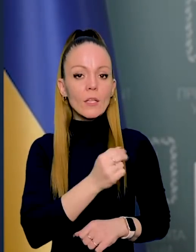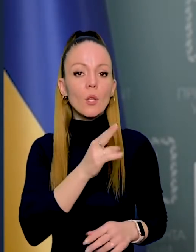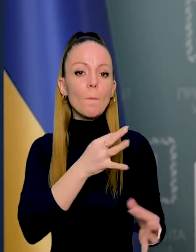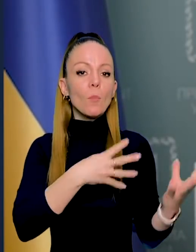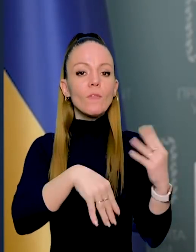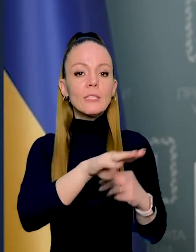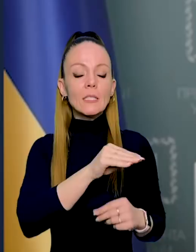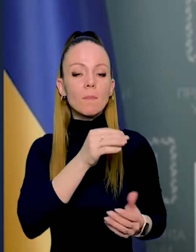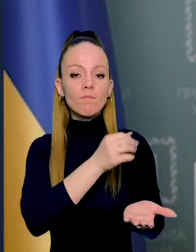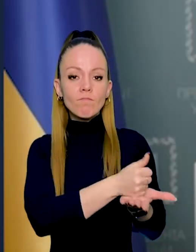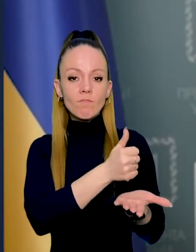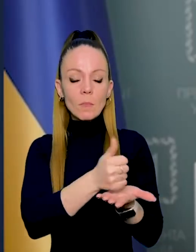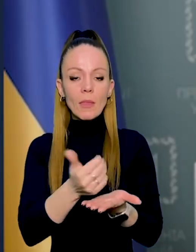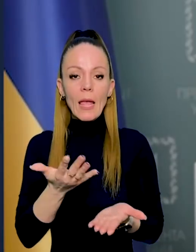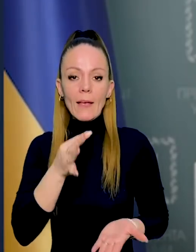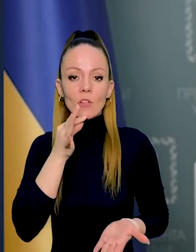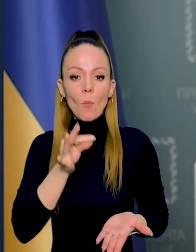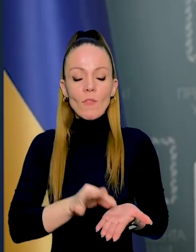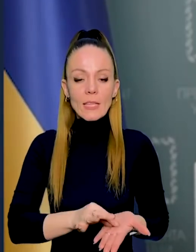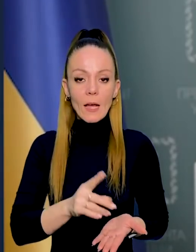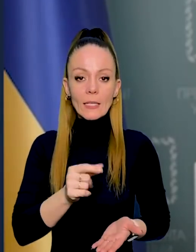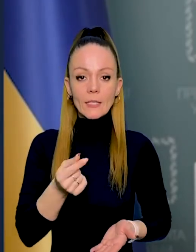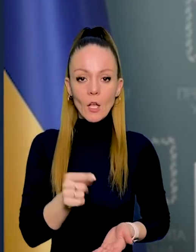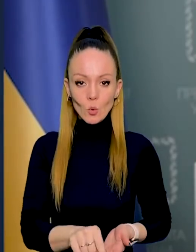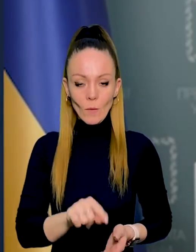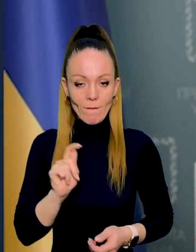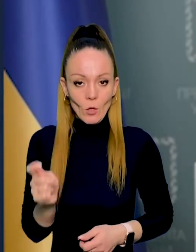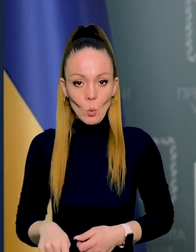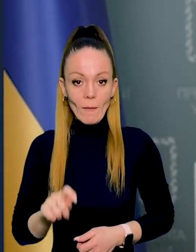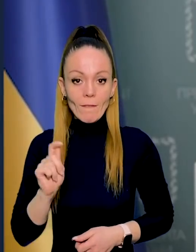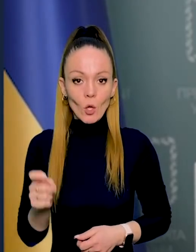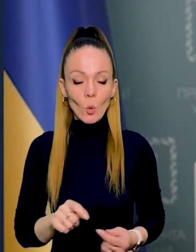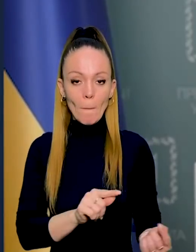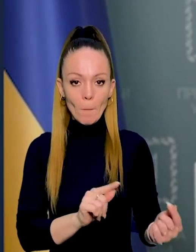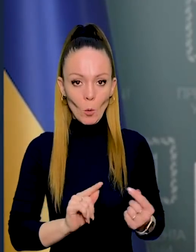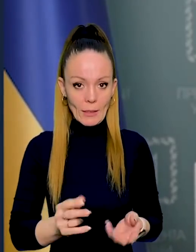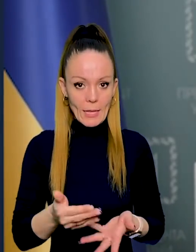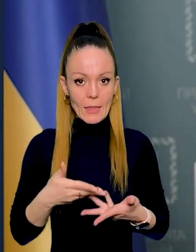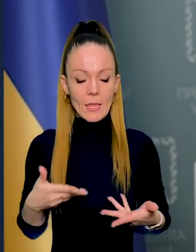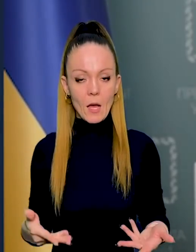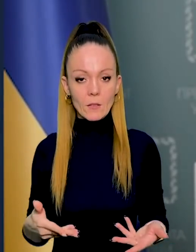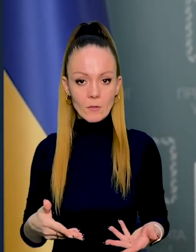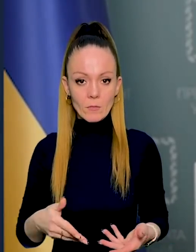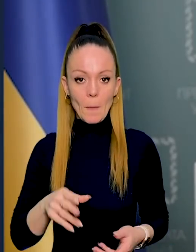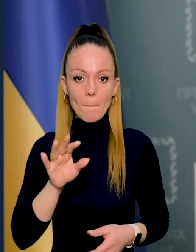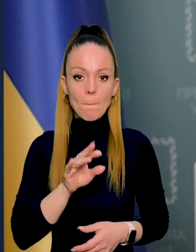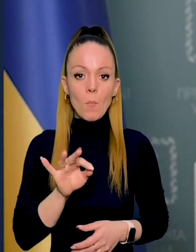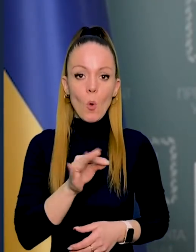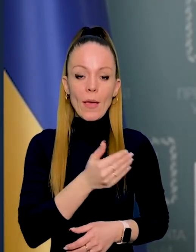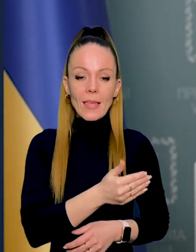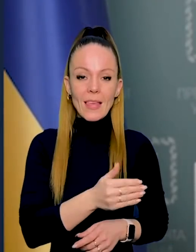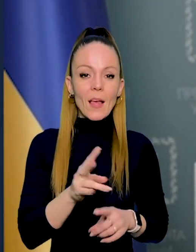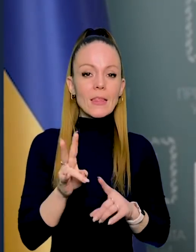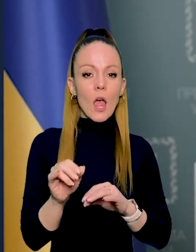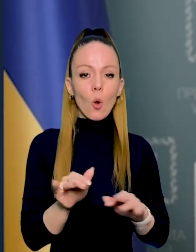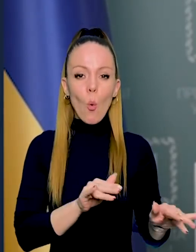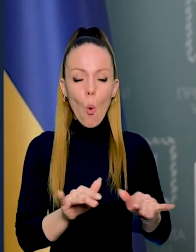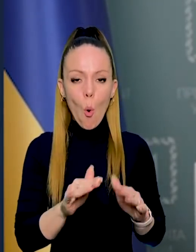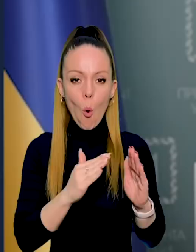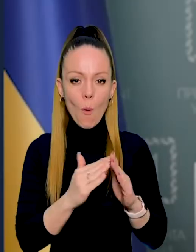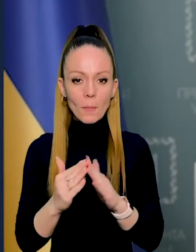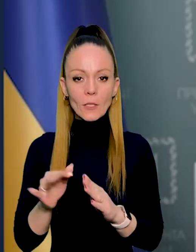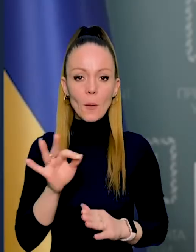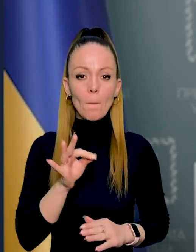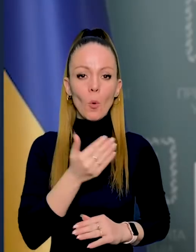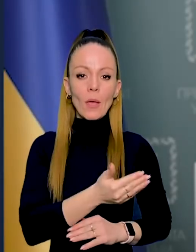які відповідальні за цю війну, за війну проти нас. По їх нерухомості,